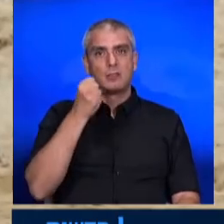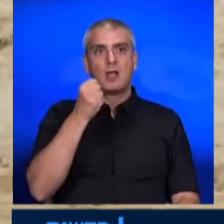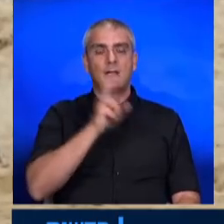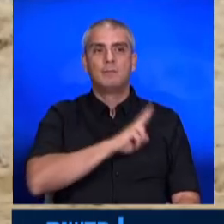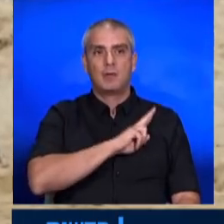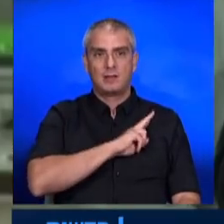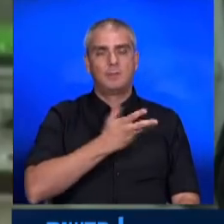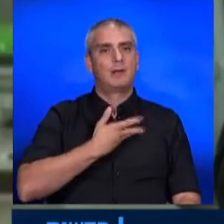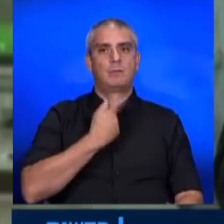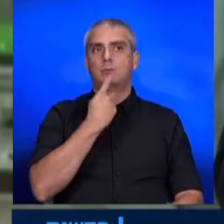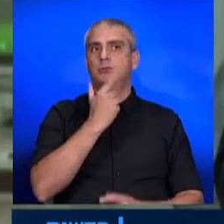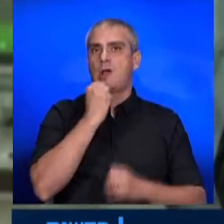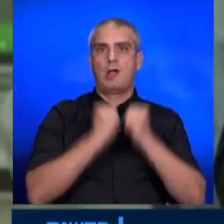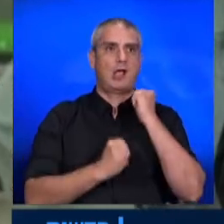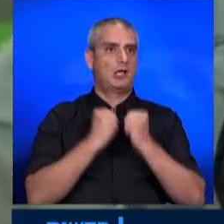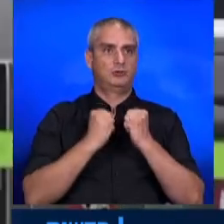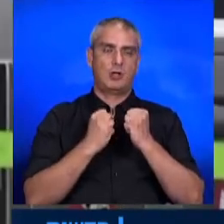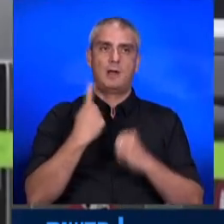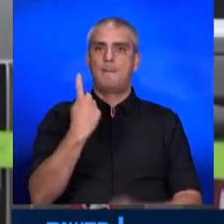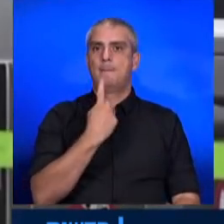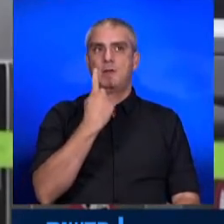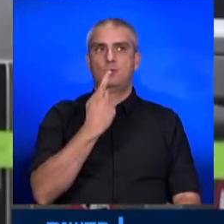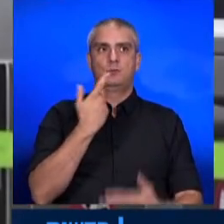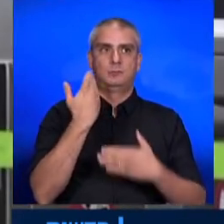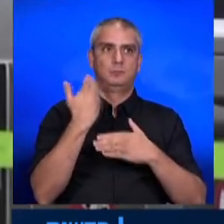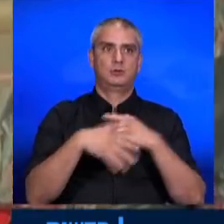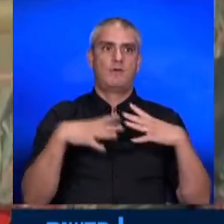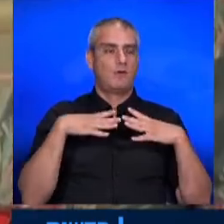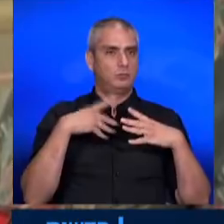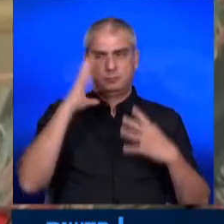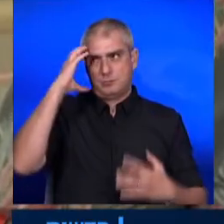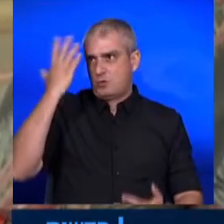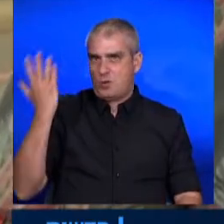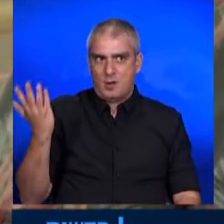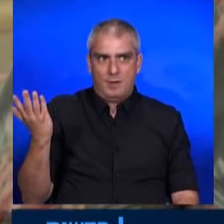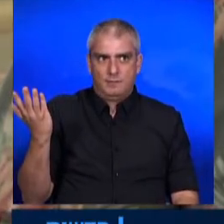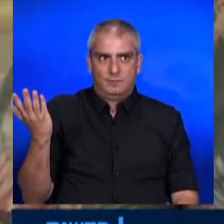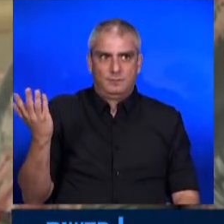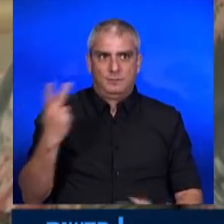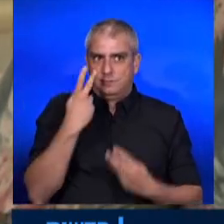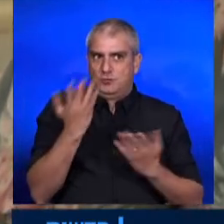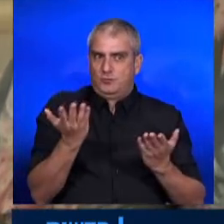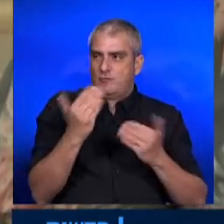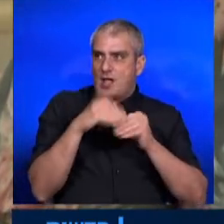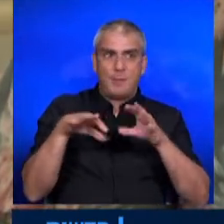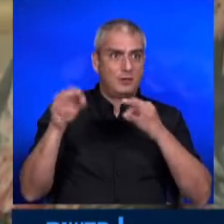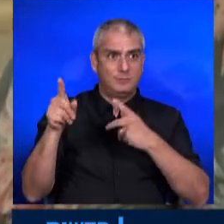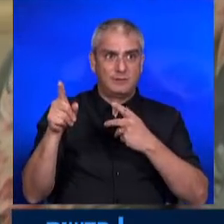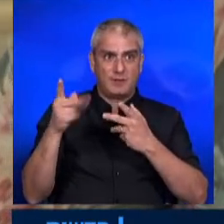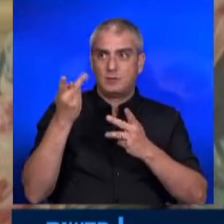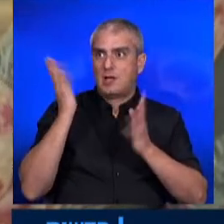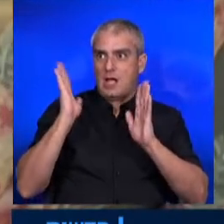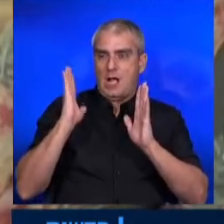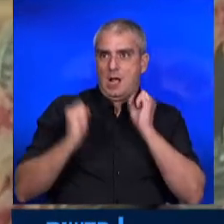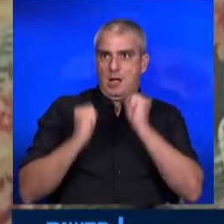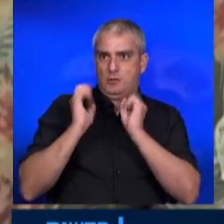הקשה על הבידוד שבקצה החופשה. It's a bit crazy considering the restrictions in place in Spain already are really good